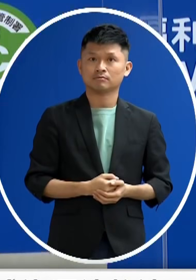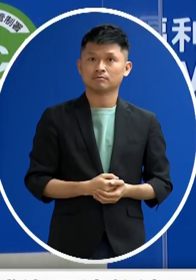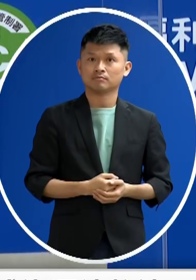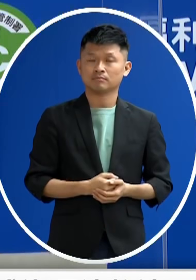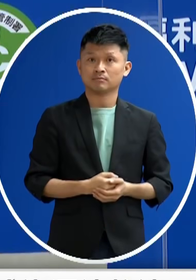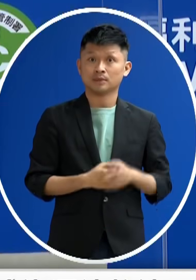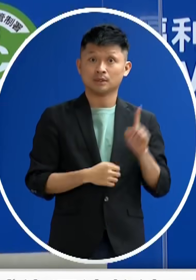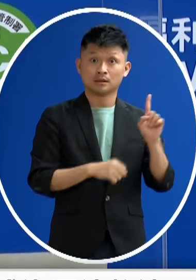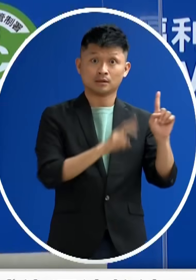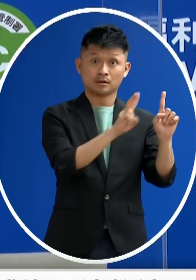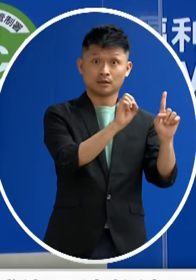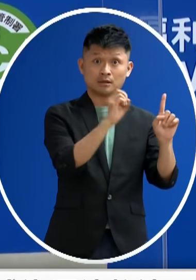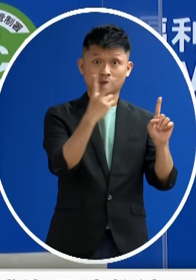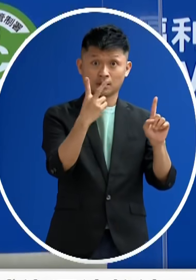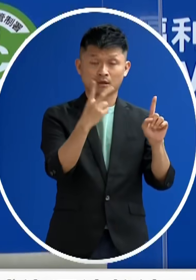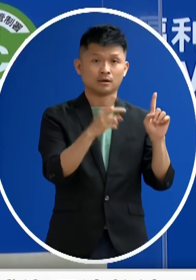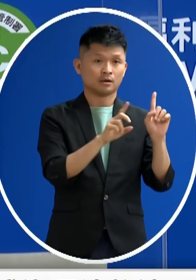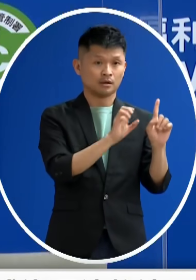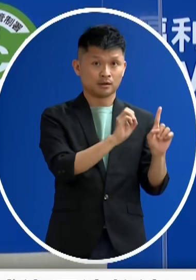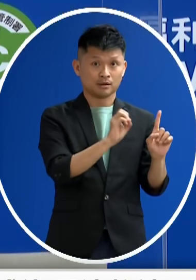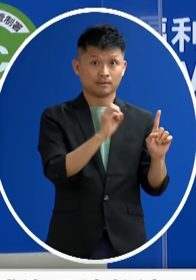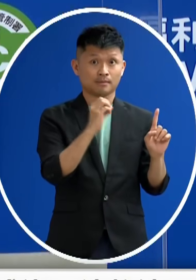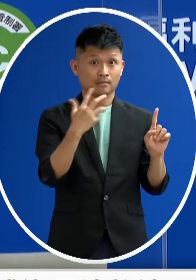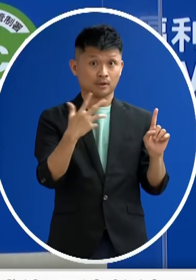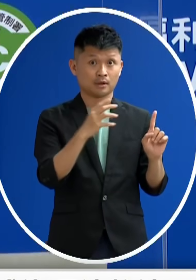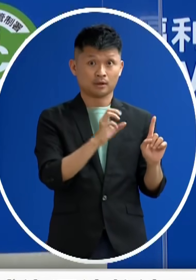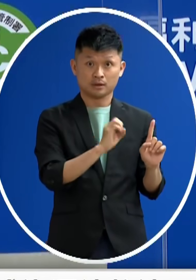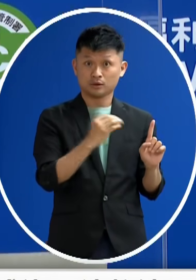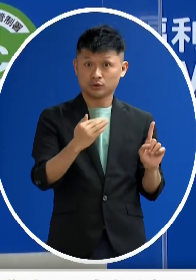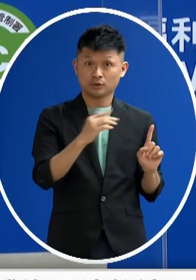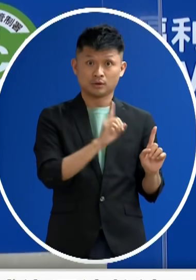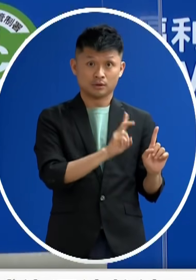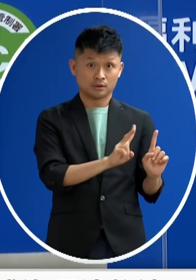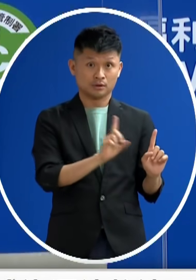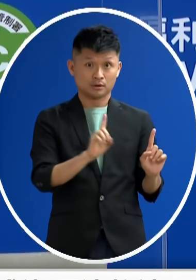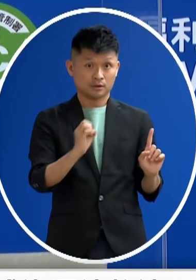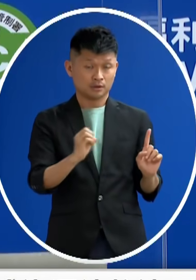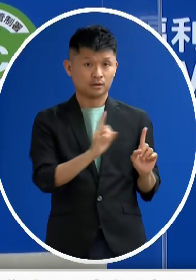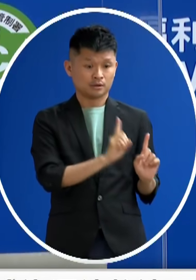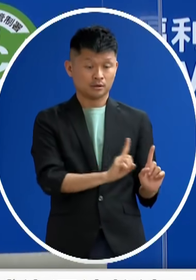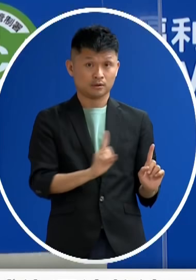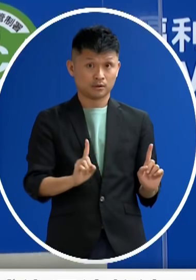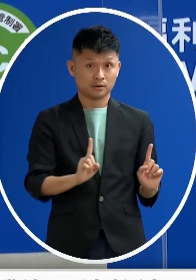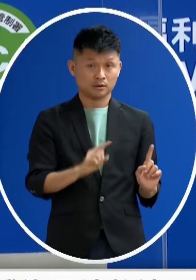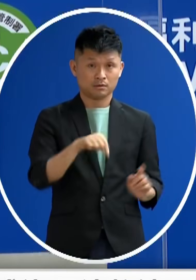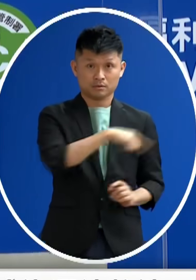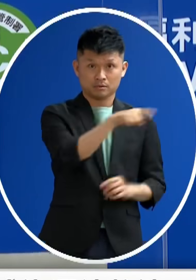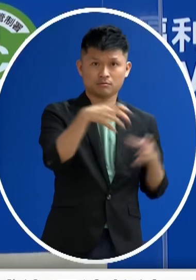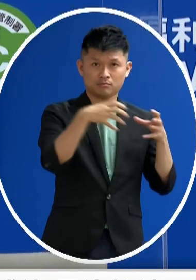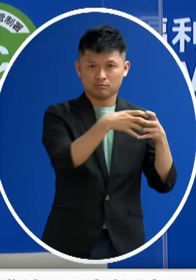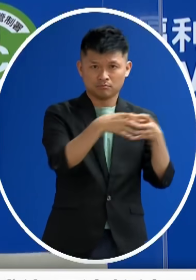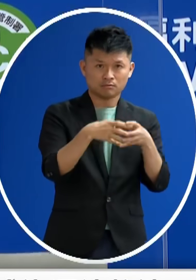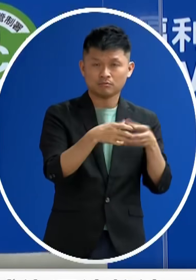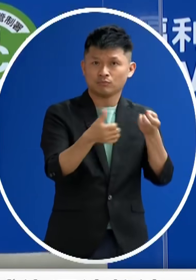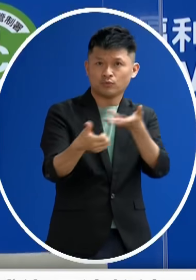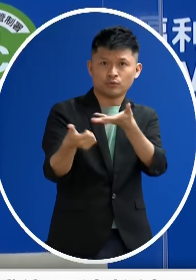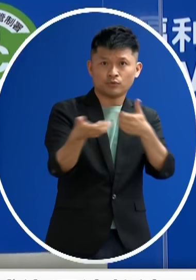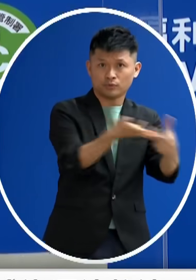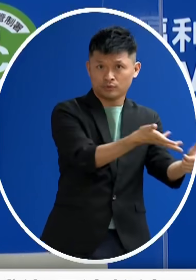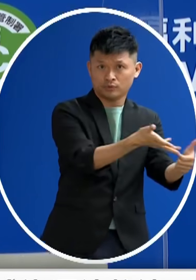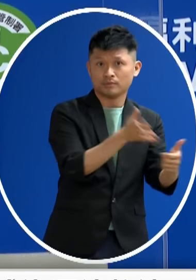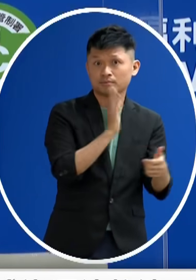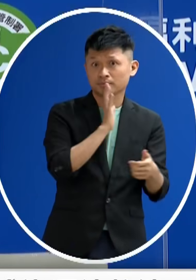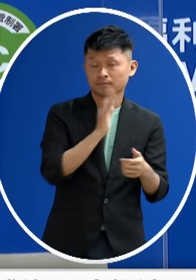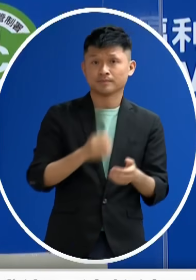有1202、1208、1209、1210、1211这样的一个群聚。那另